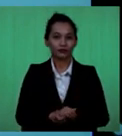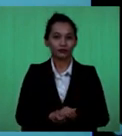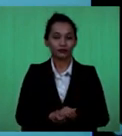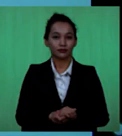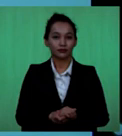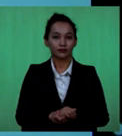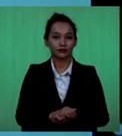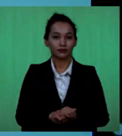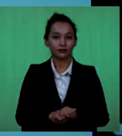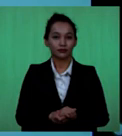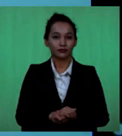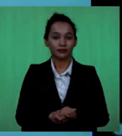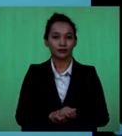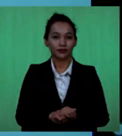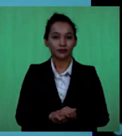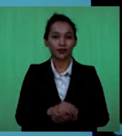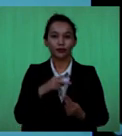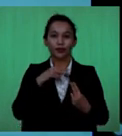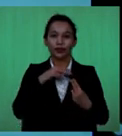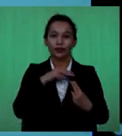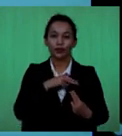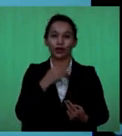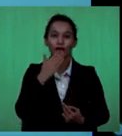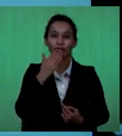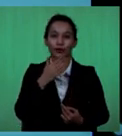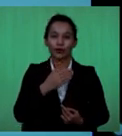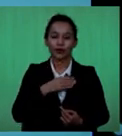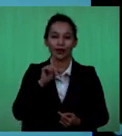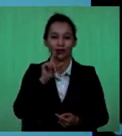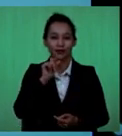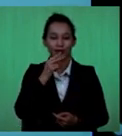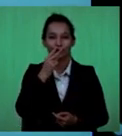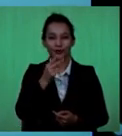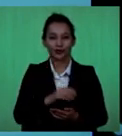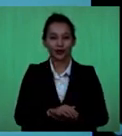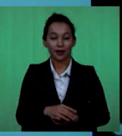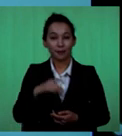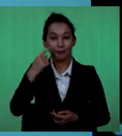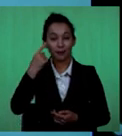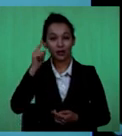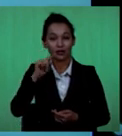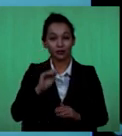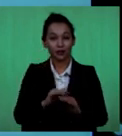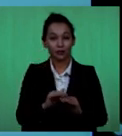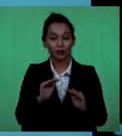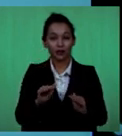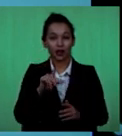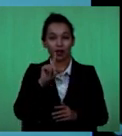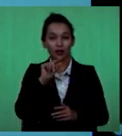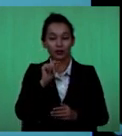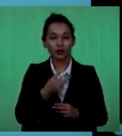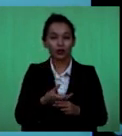Bu esa bizni mehnatkash, sevimli qaldirg'ochimiz. Bilasizlarmi bolajonlar? Qaldirg'ochlar